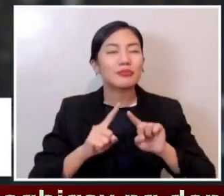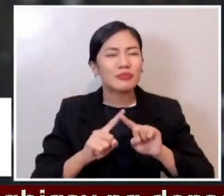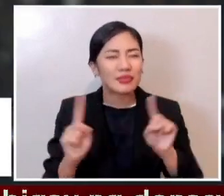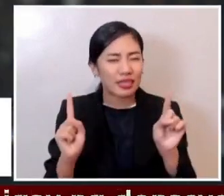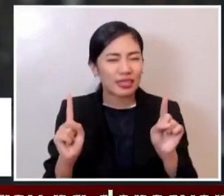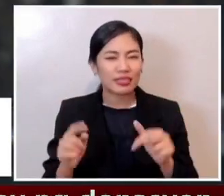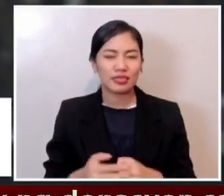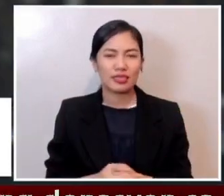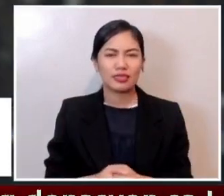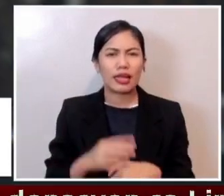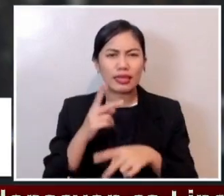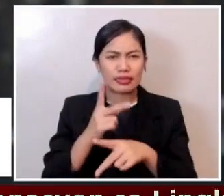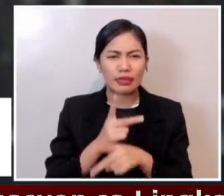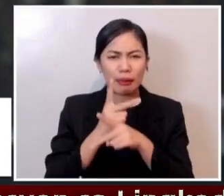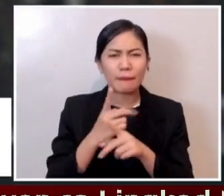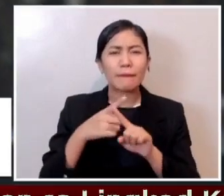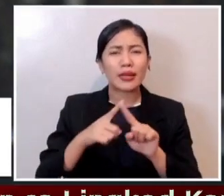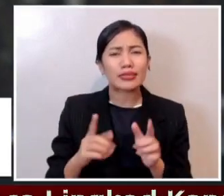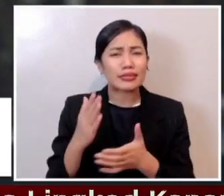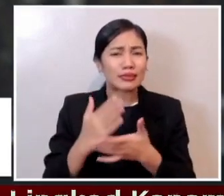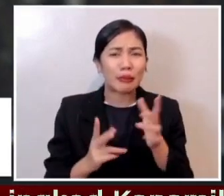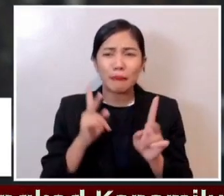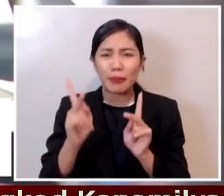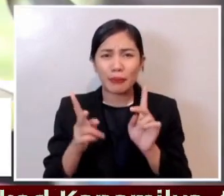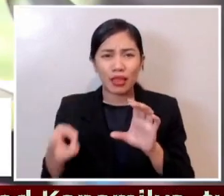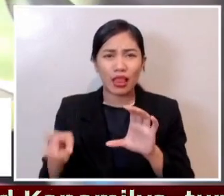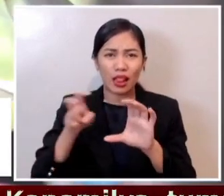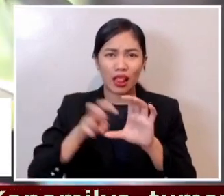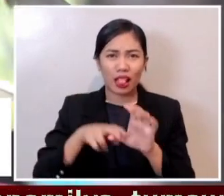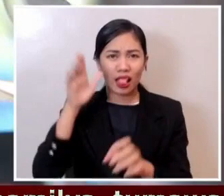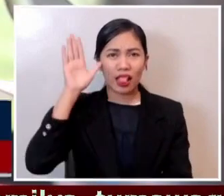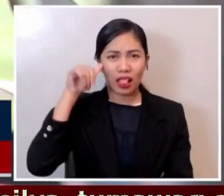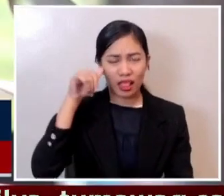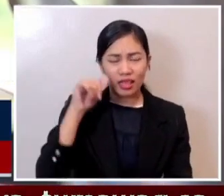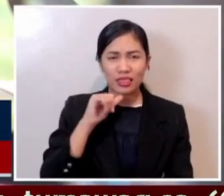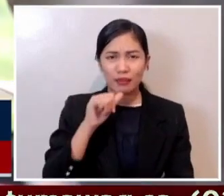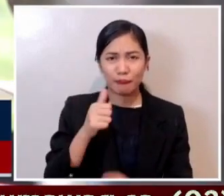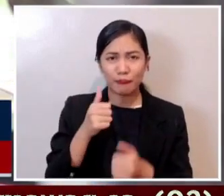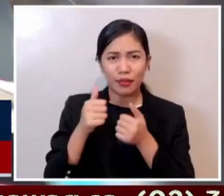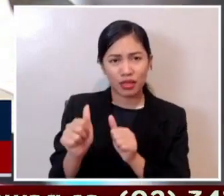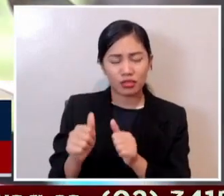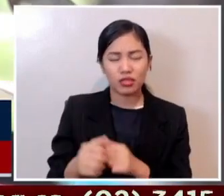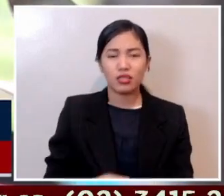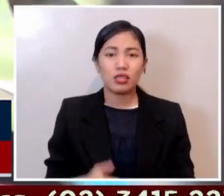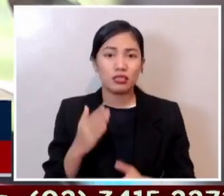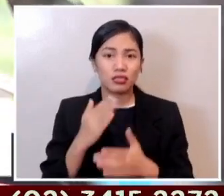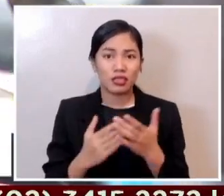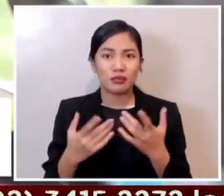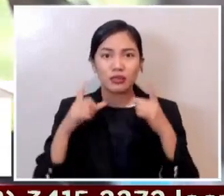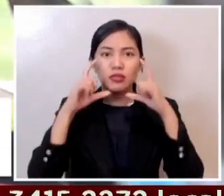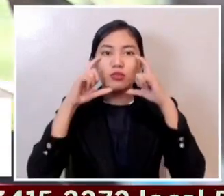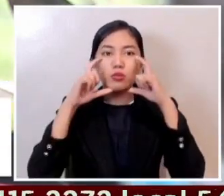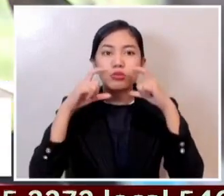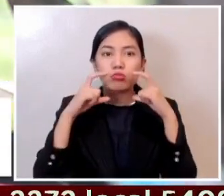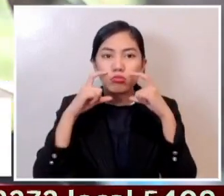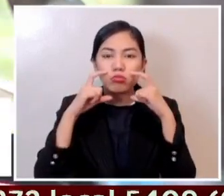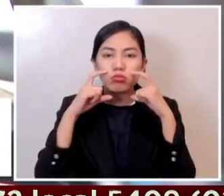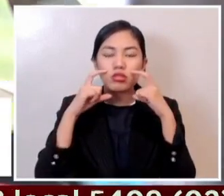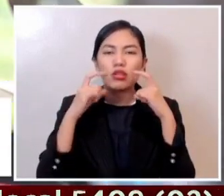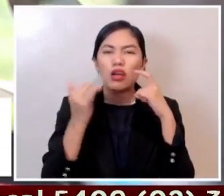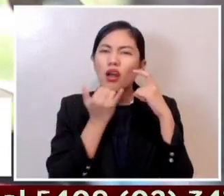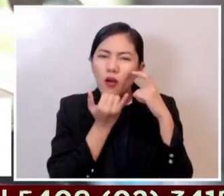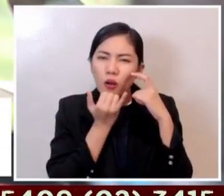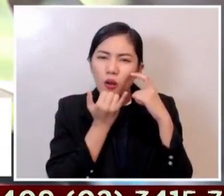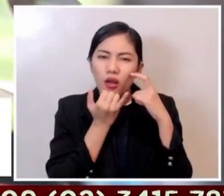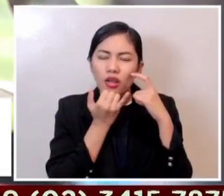niya, mayroon pa rin pasaherong hindi sumusunod. Yung iba, nakababa yung mask. Tapos yung iba naman, tama